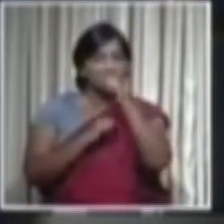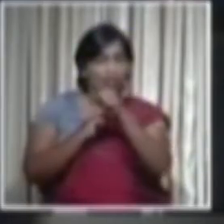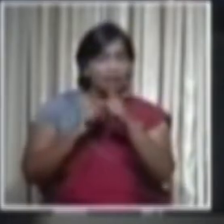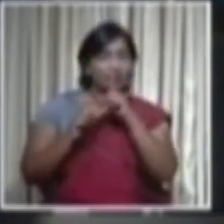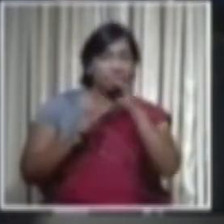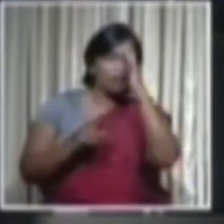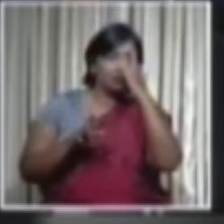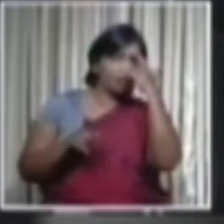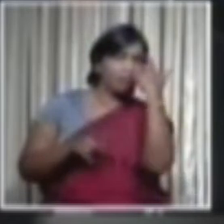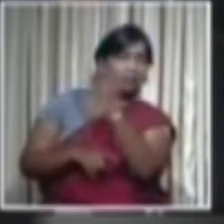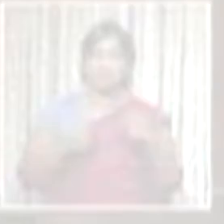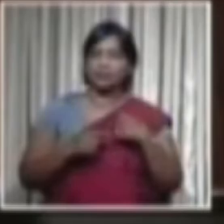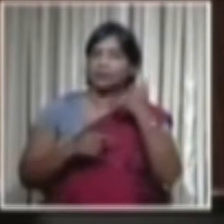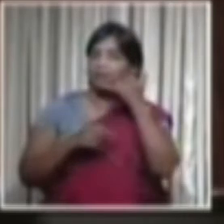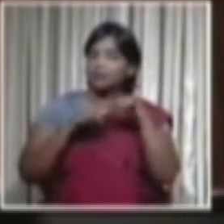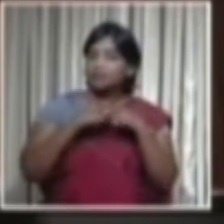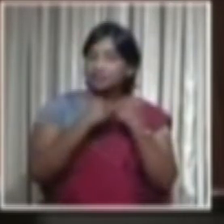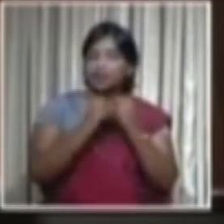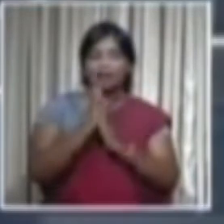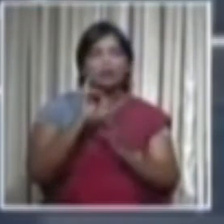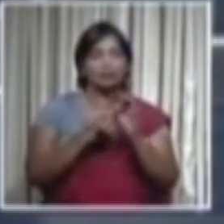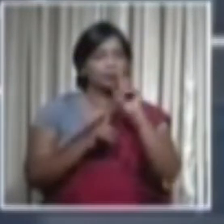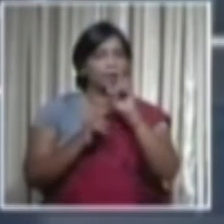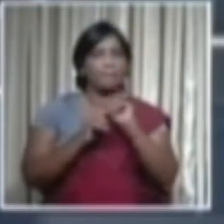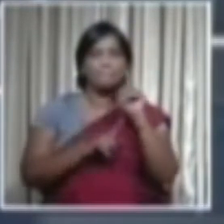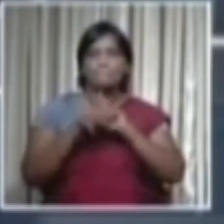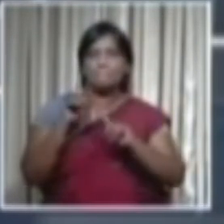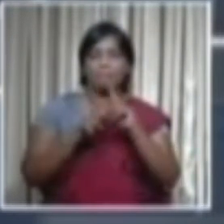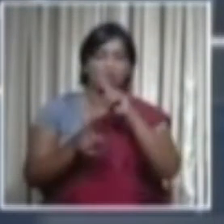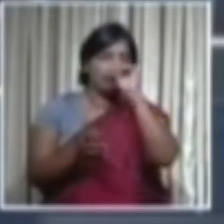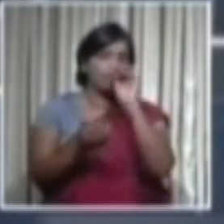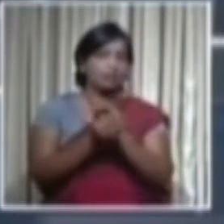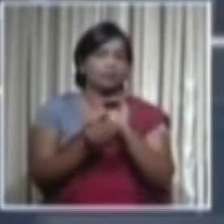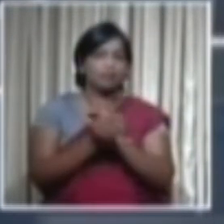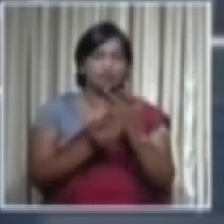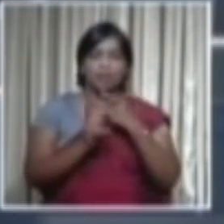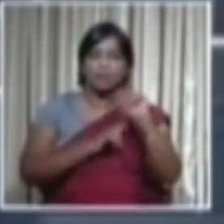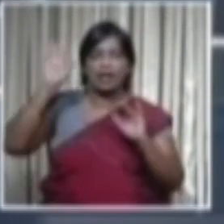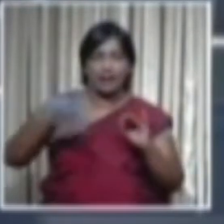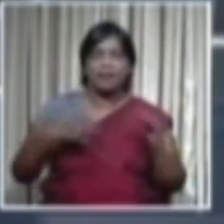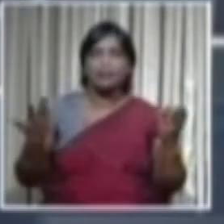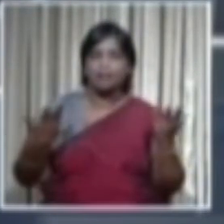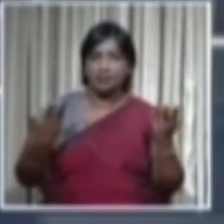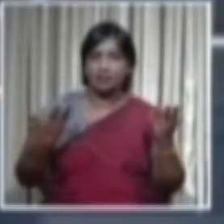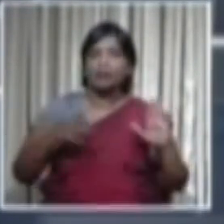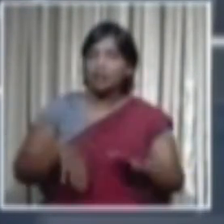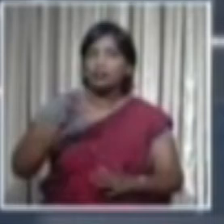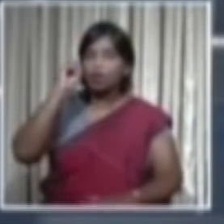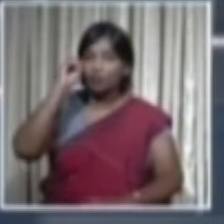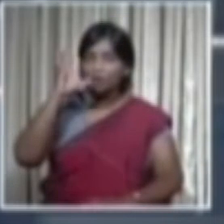නිෂ්ප්‍රභා කරගෙන යන්න පුළුවන්ද කියන තත්ත්වේ. මන්ත්‍රීවරු කියන්නේ පාර්ලිමේන්තුවේ ආරක්ෂාව නැහැ ඒ හින්දා සභාගර්භයට එන්න බෑ කියලා. හැබැයි අද